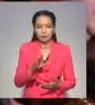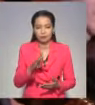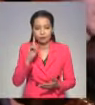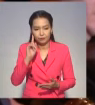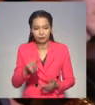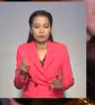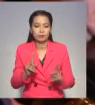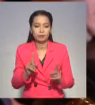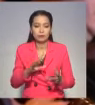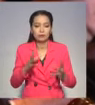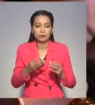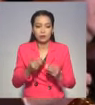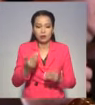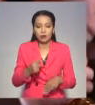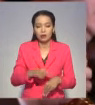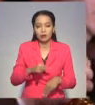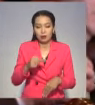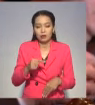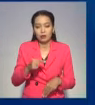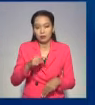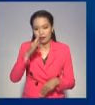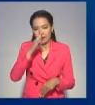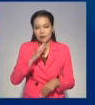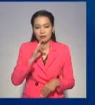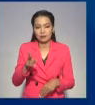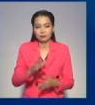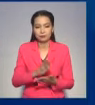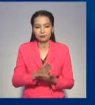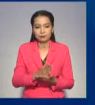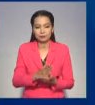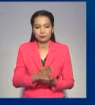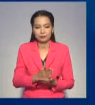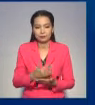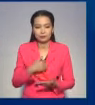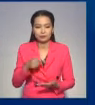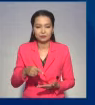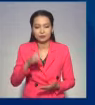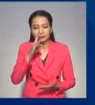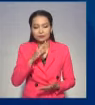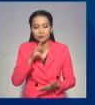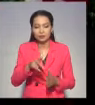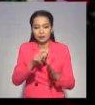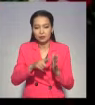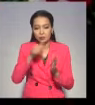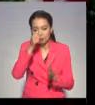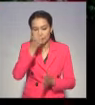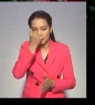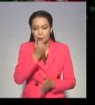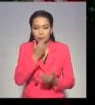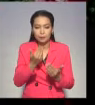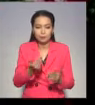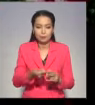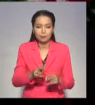в душе он себя уже чувствует немного казахом. Я открыл Казахстан для себя в 2017 году благодаря